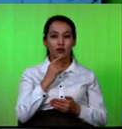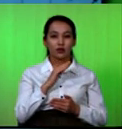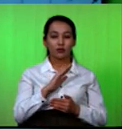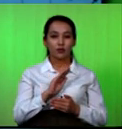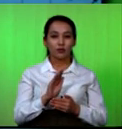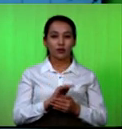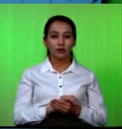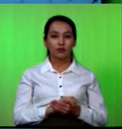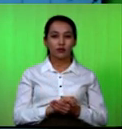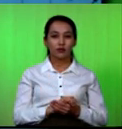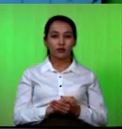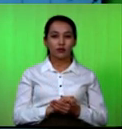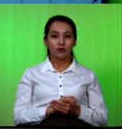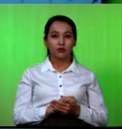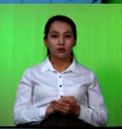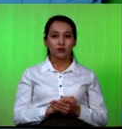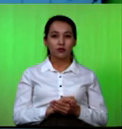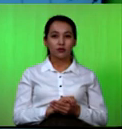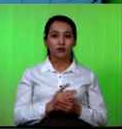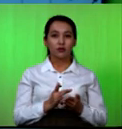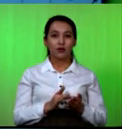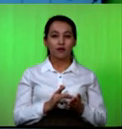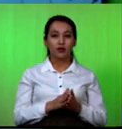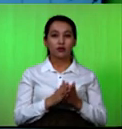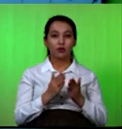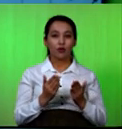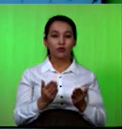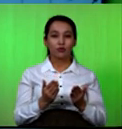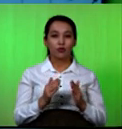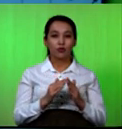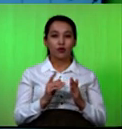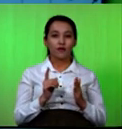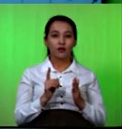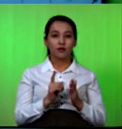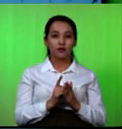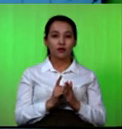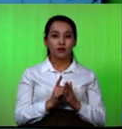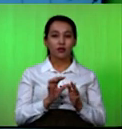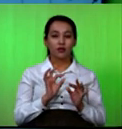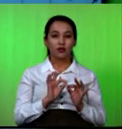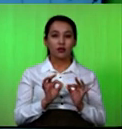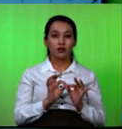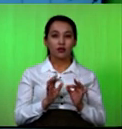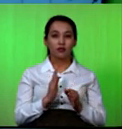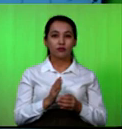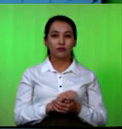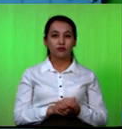bo'lmadimi? Unday bo'lsa, daftarlaringizni ochib, uyga berilgan vazifani tekshirib olamiz.